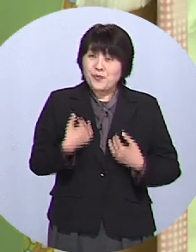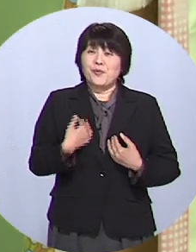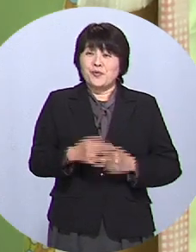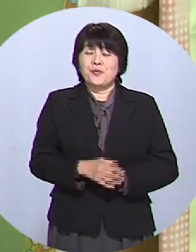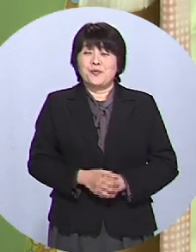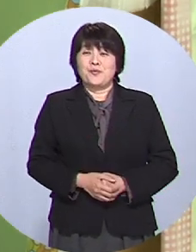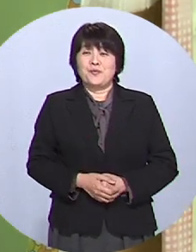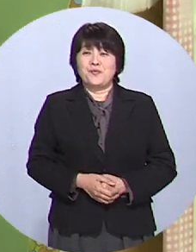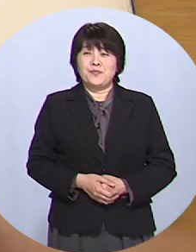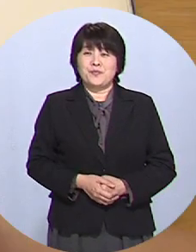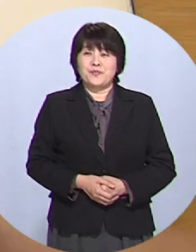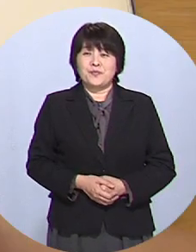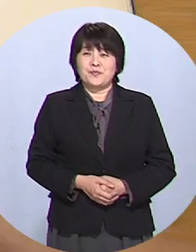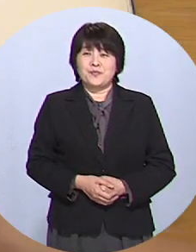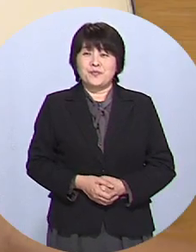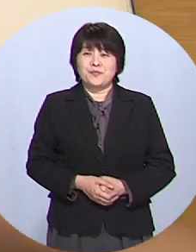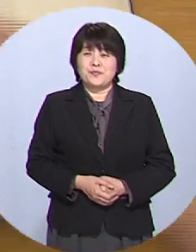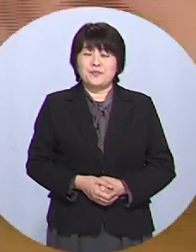ね。